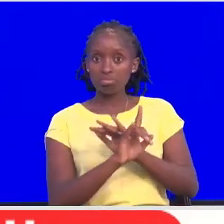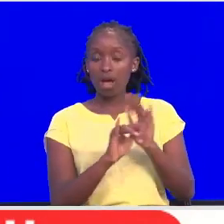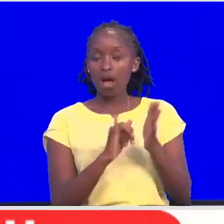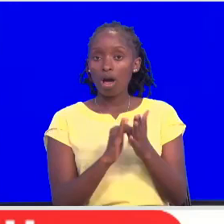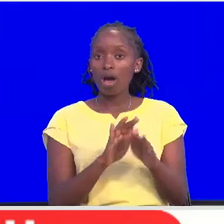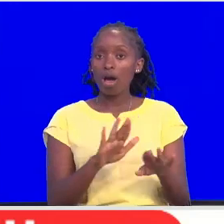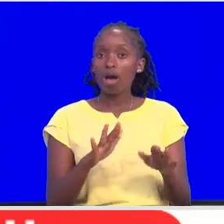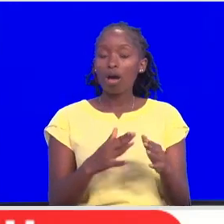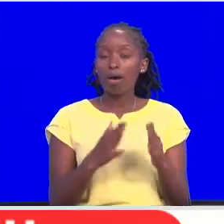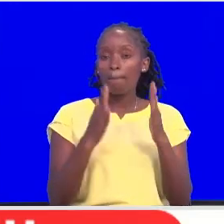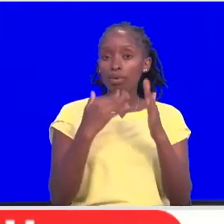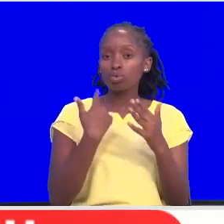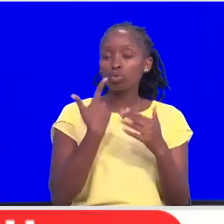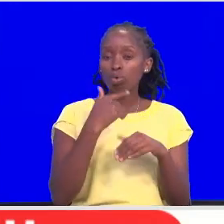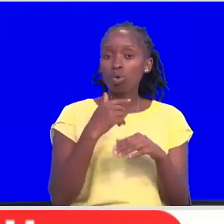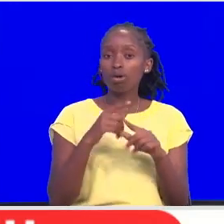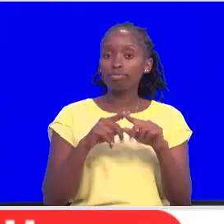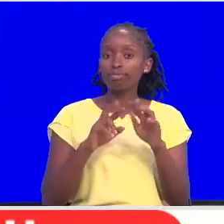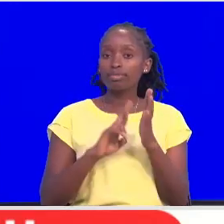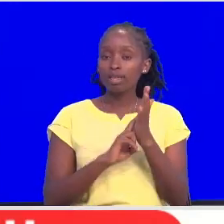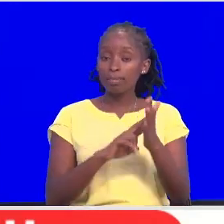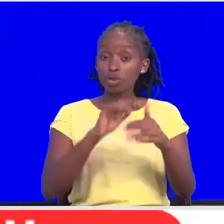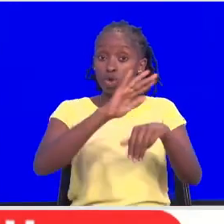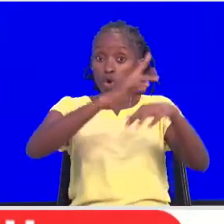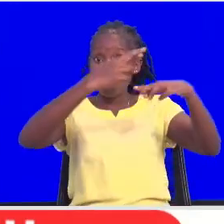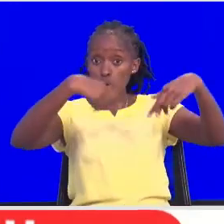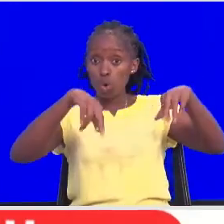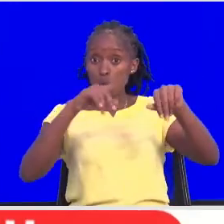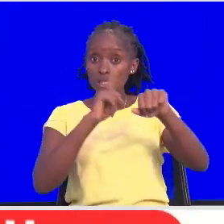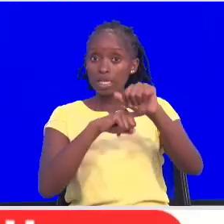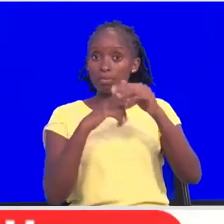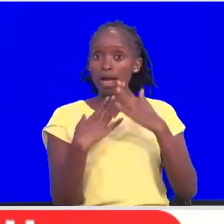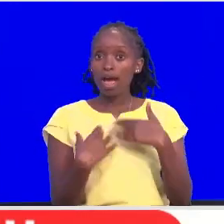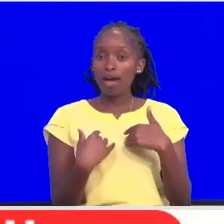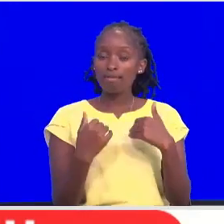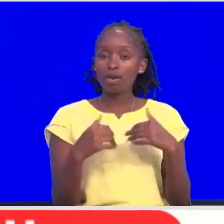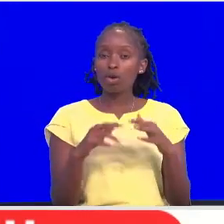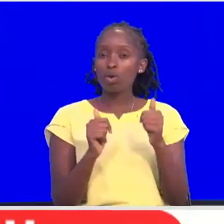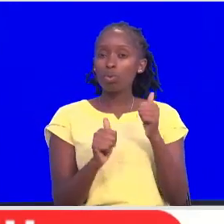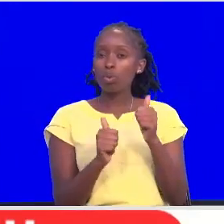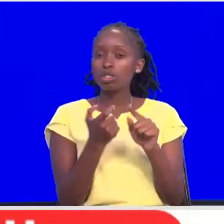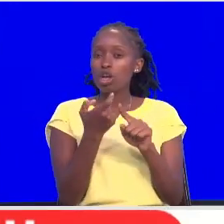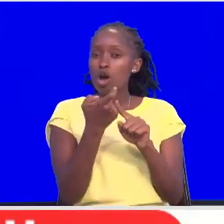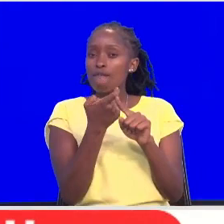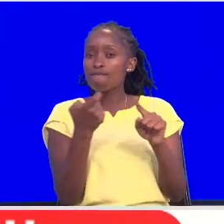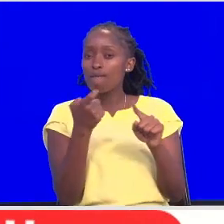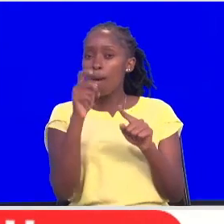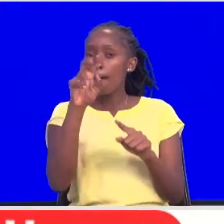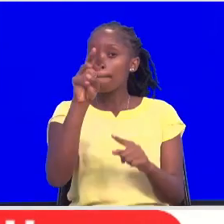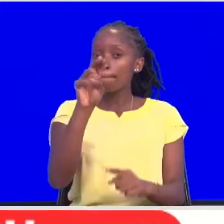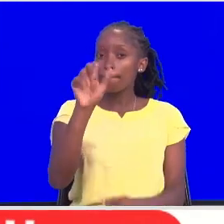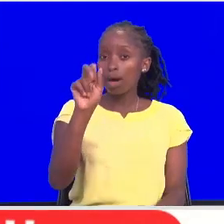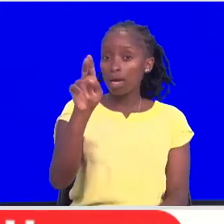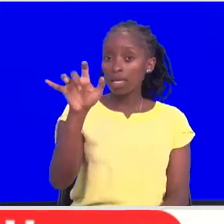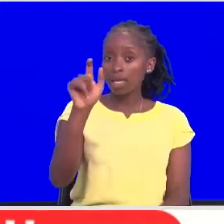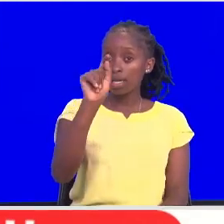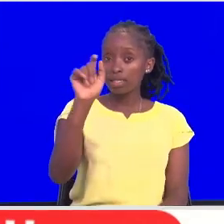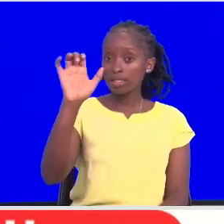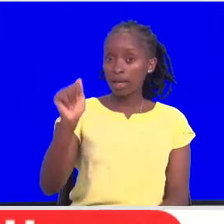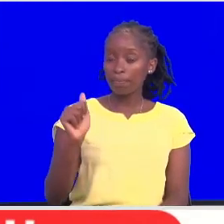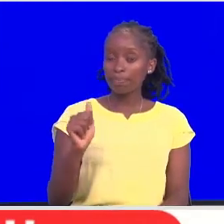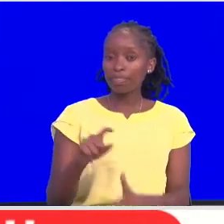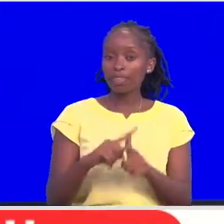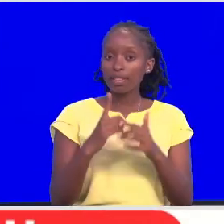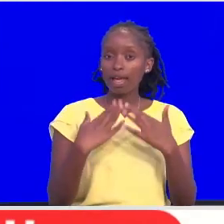aliyokuwa akisimamiwa na mbunge wa Manyatta Gitonga Mukunji. Kamanda wa polisi wa Itubu na chifu wa eneo